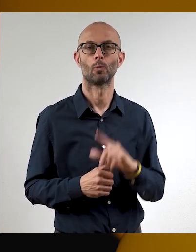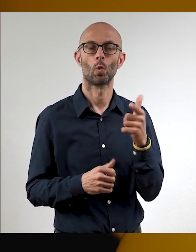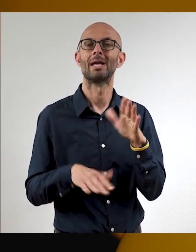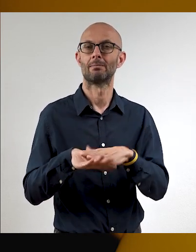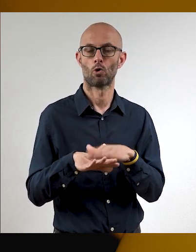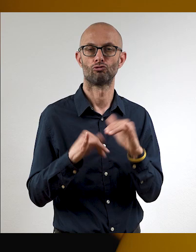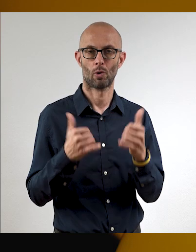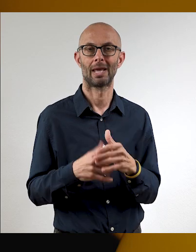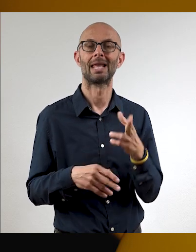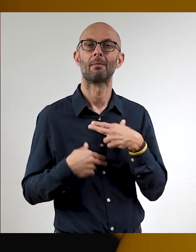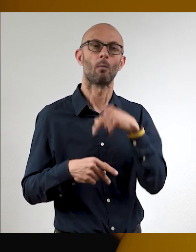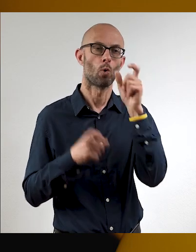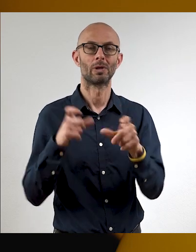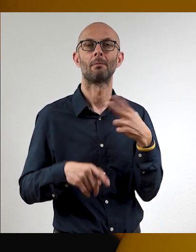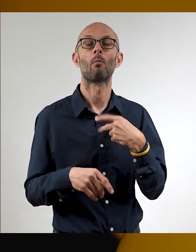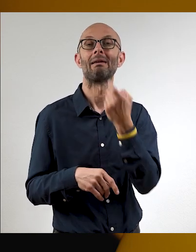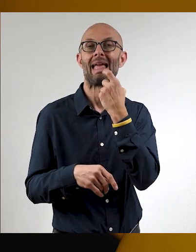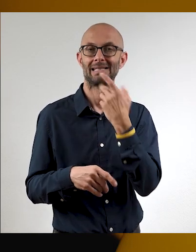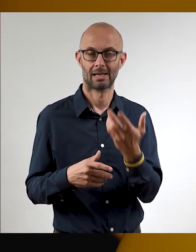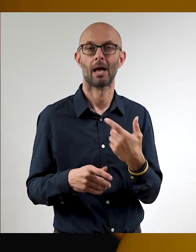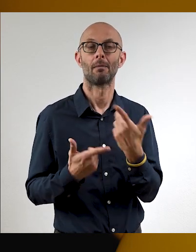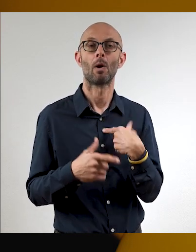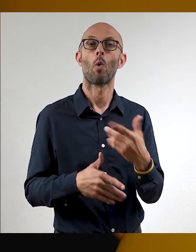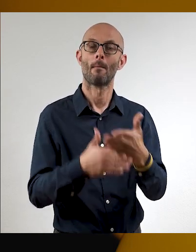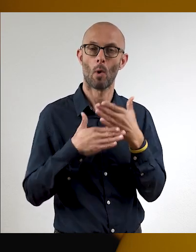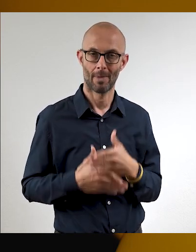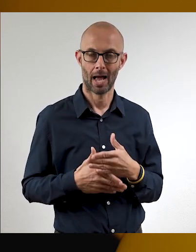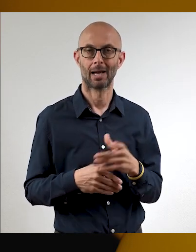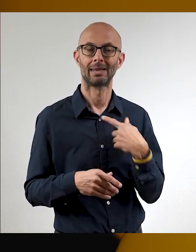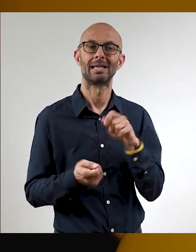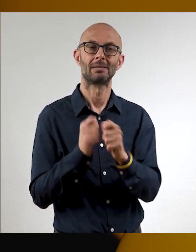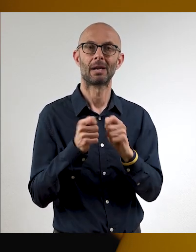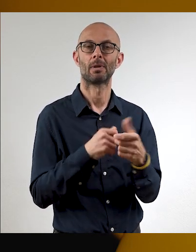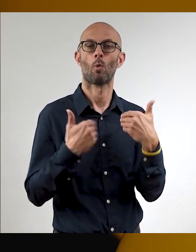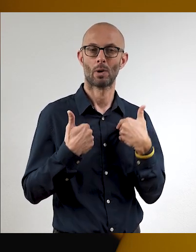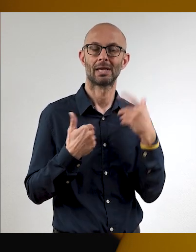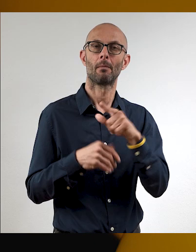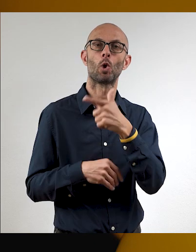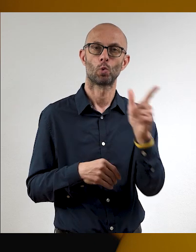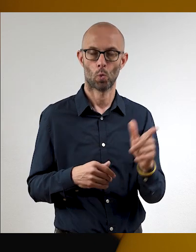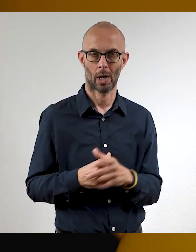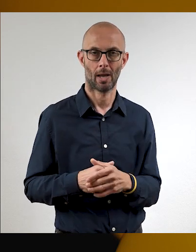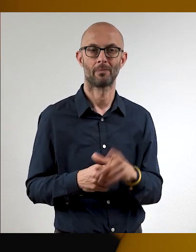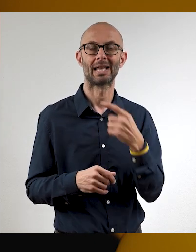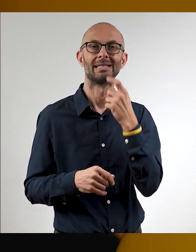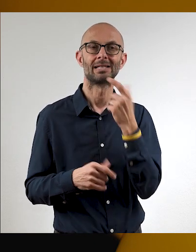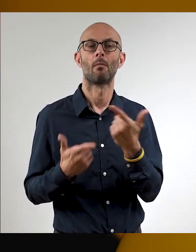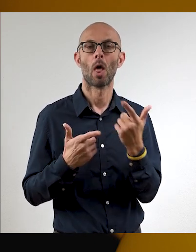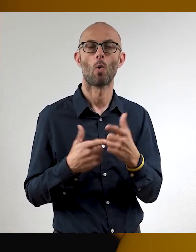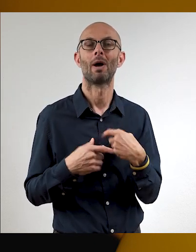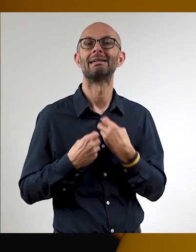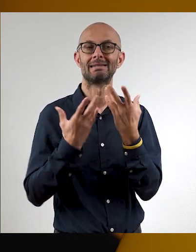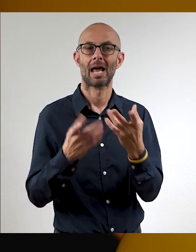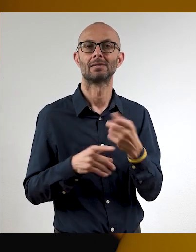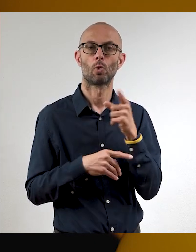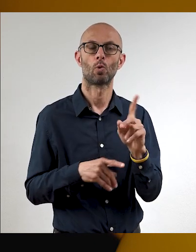Drugo sporočilo je, da ljudje imamo jezik, ne, ki nam lahko pomaga, da spreminjamo sebe in druge. Z jezikom lahko